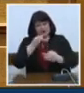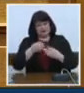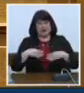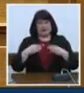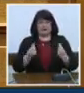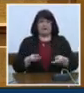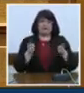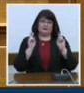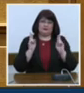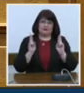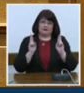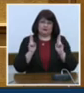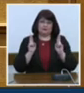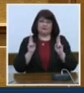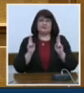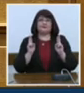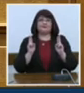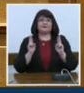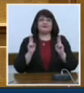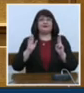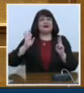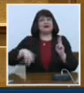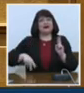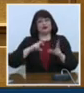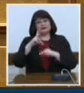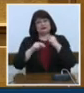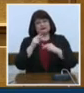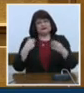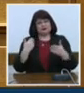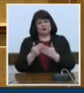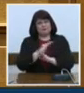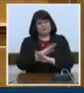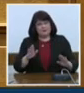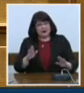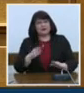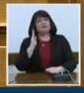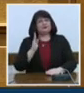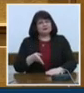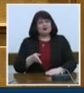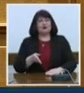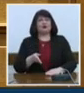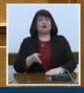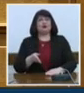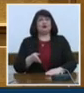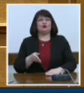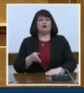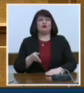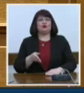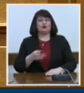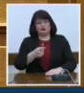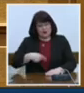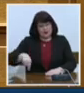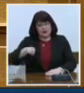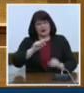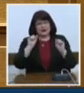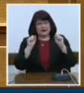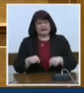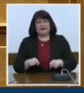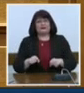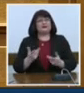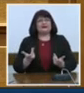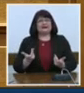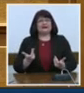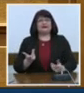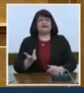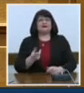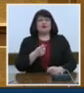ελπίζω στο τέλος της συζήτησης να μπορούμε να καταλήξουμε, αν μη τι άλλο, στην κοινή μας